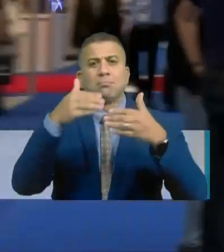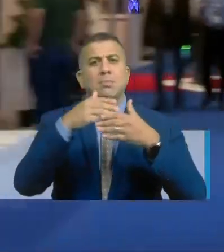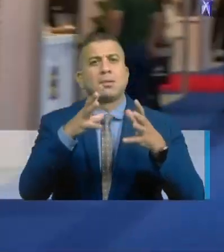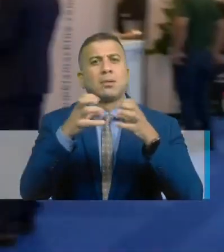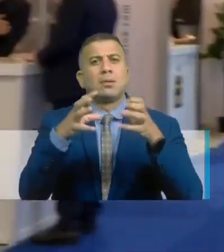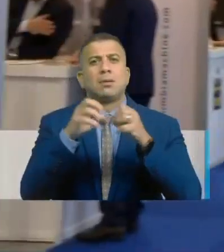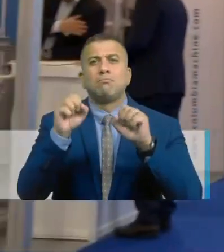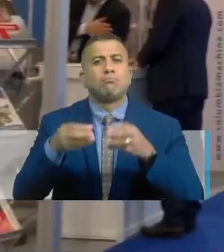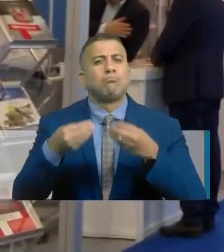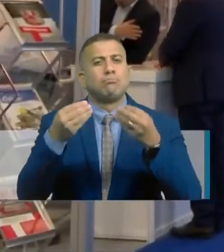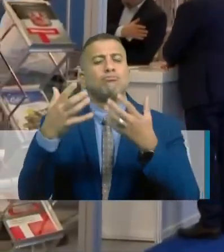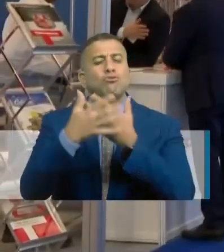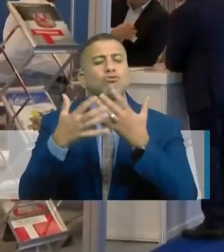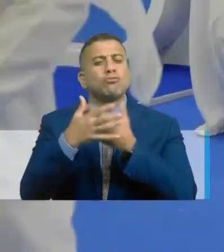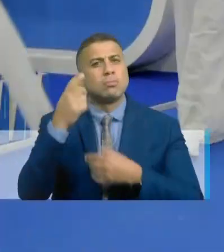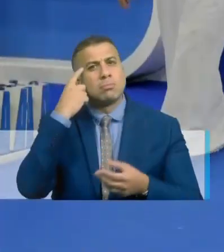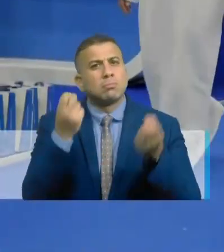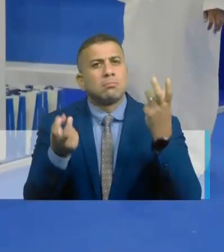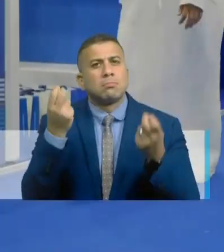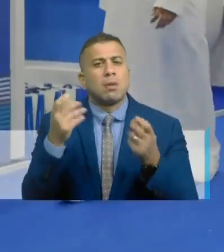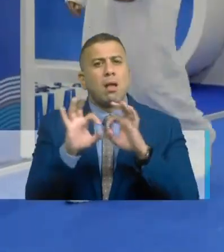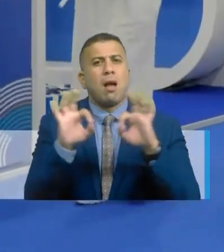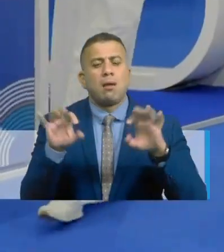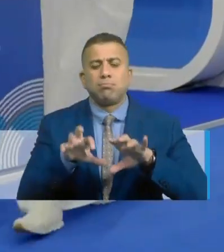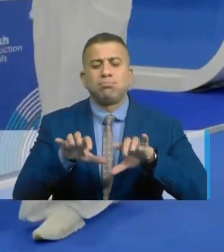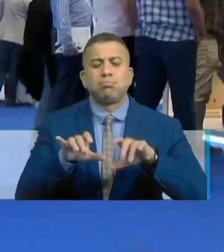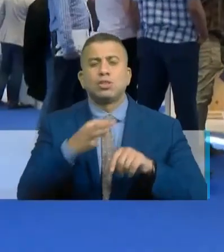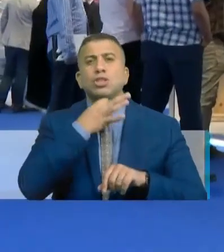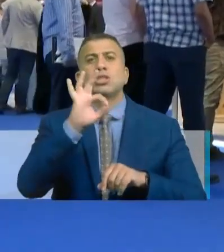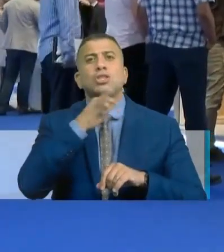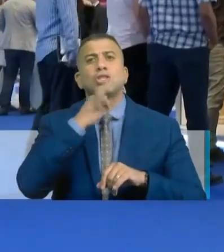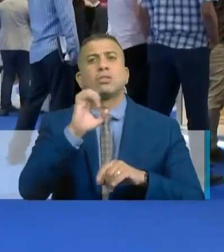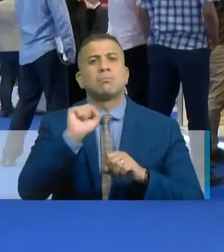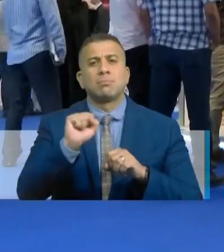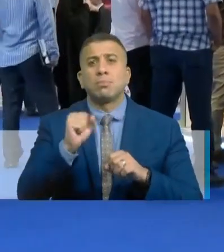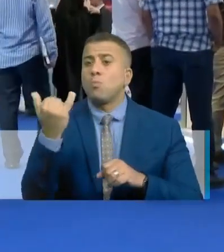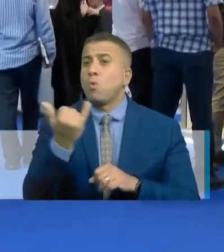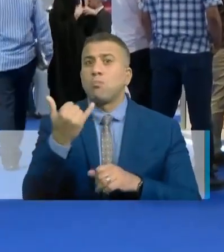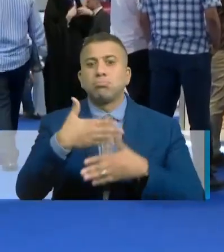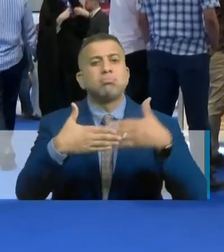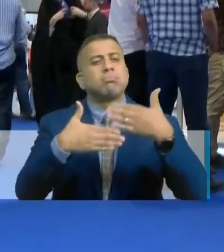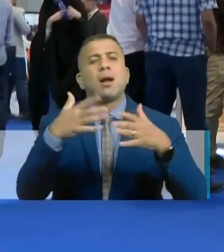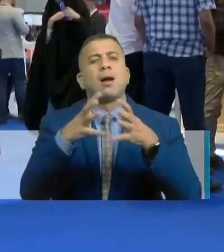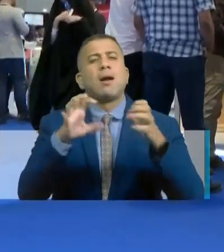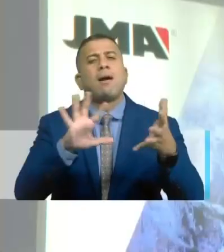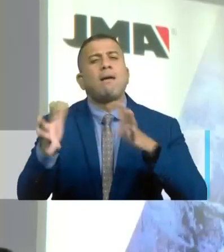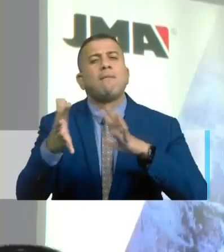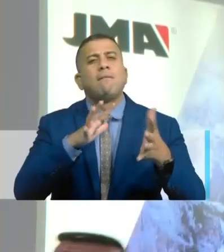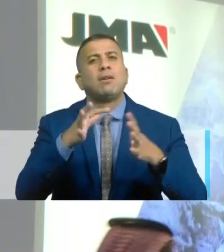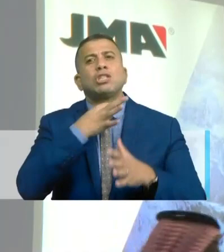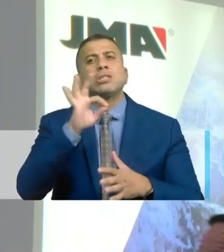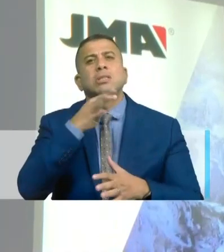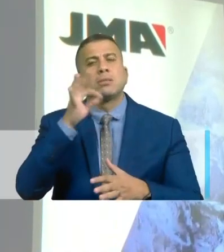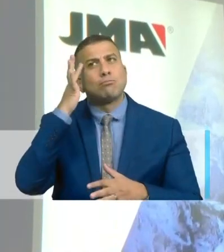وما تقدمه الشركات العالميه من حلول تقنيه حديثه في هذا القطاع الحيويه ومتى طلبه